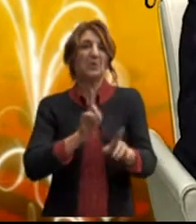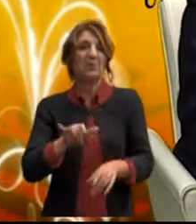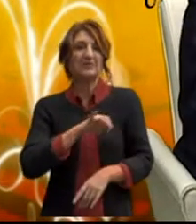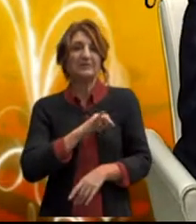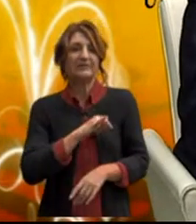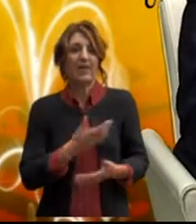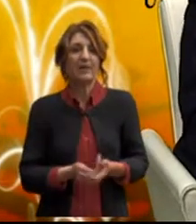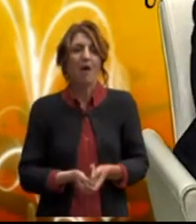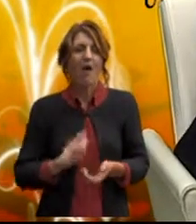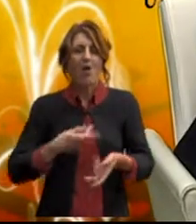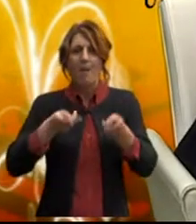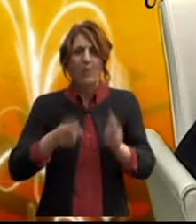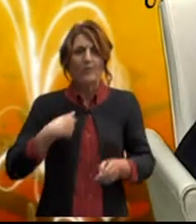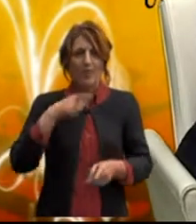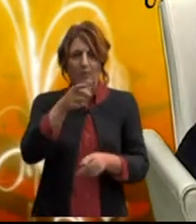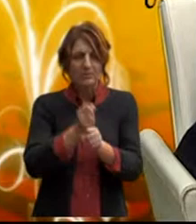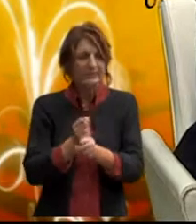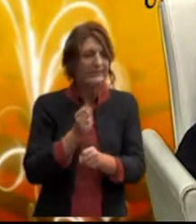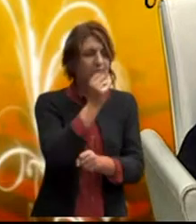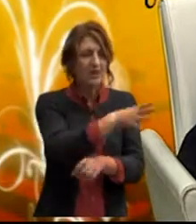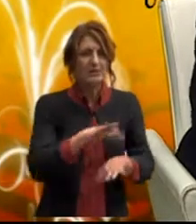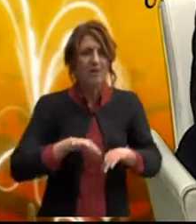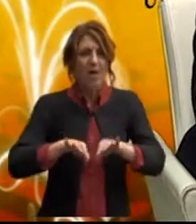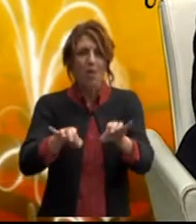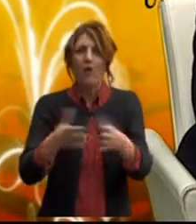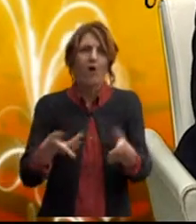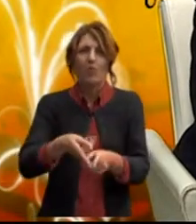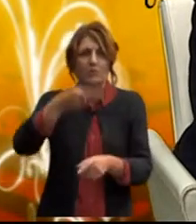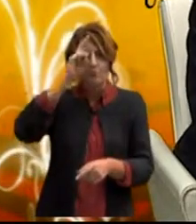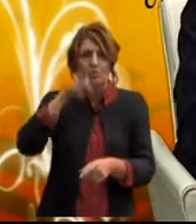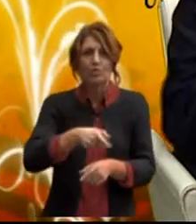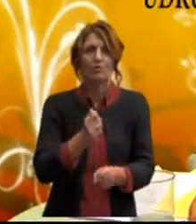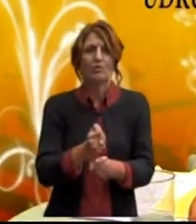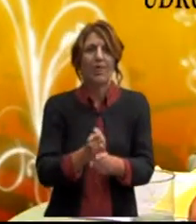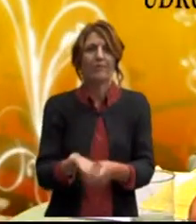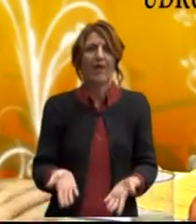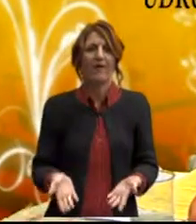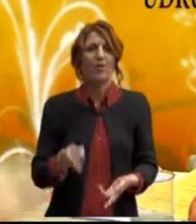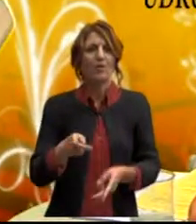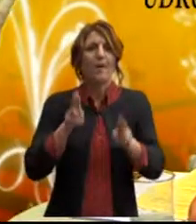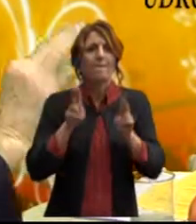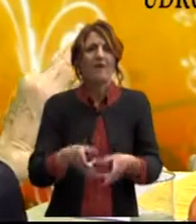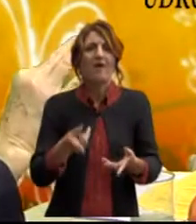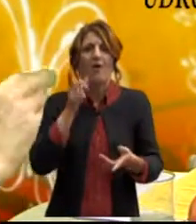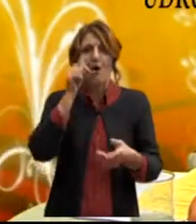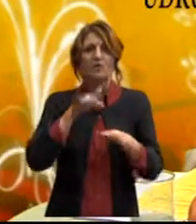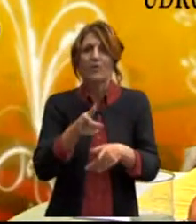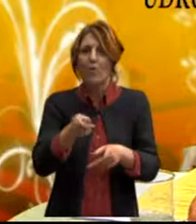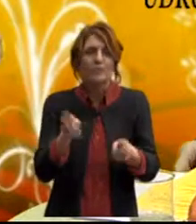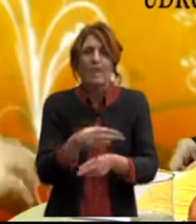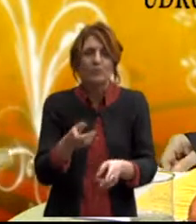nekoga izbaciti na ulicu. Pravo na dom bi moralo biti neotuđivo pravo. Ono ljudsko i osnovno. Ne može ga se izbaciti.